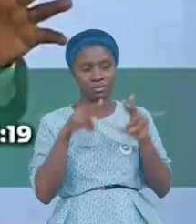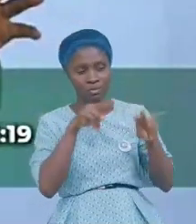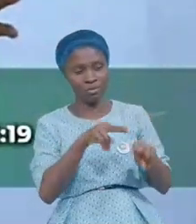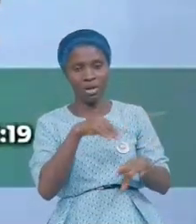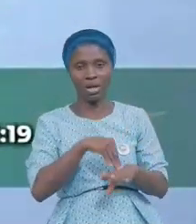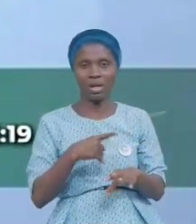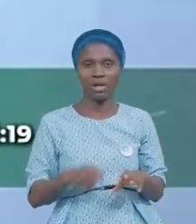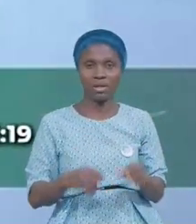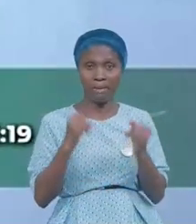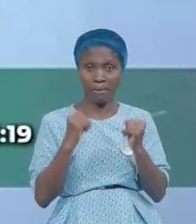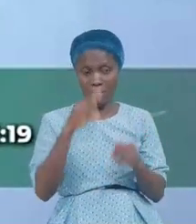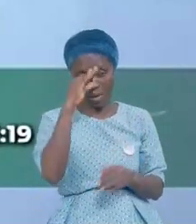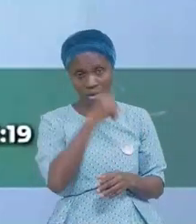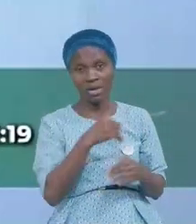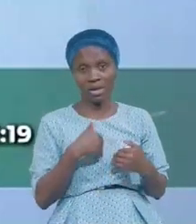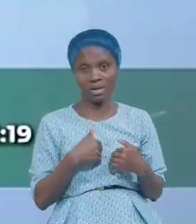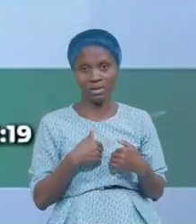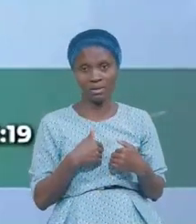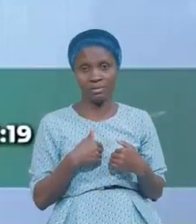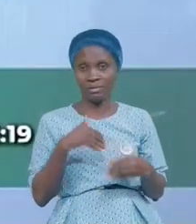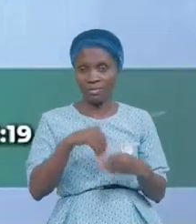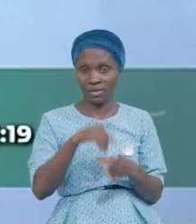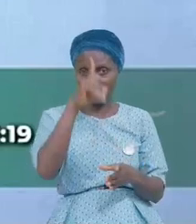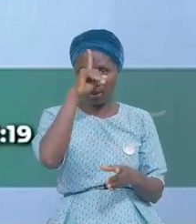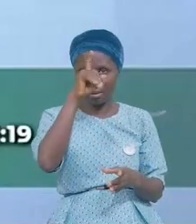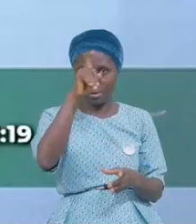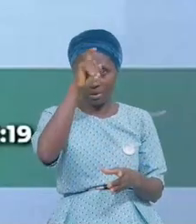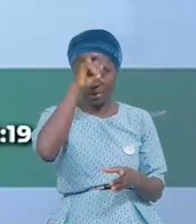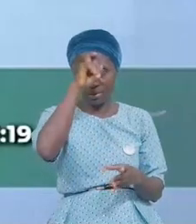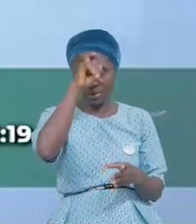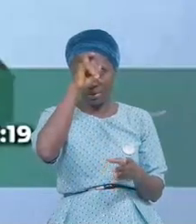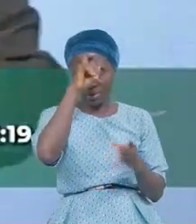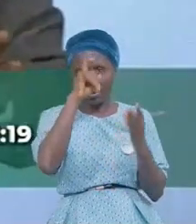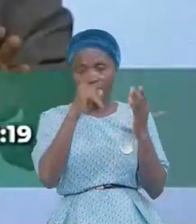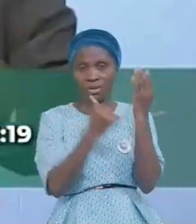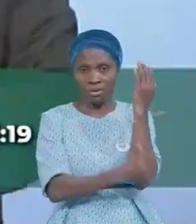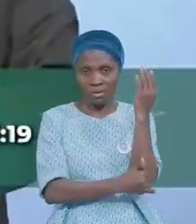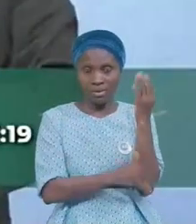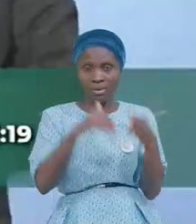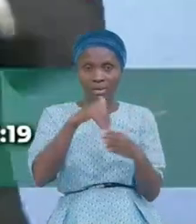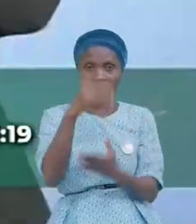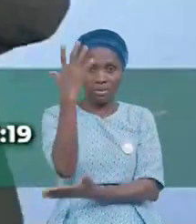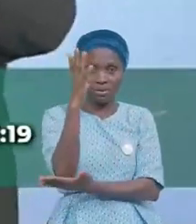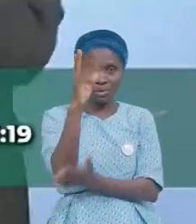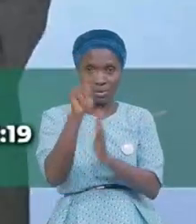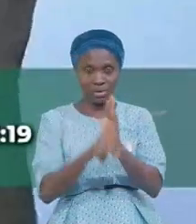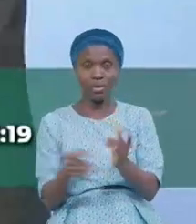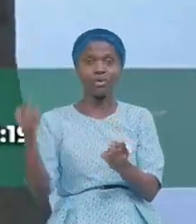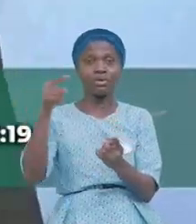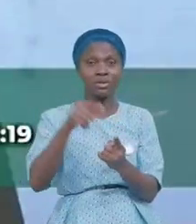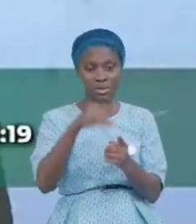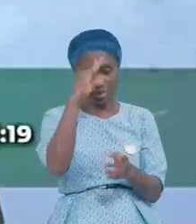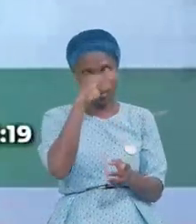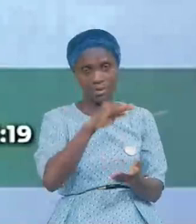Regardez la puissance qu'il avait en Égypte, dans le désert, jusqu'à ce qu'il ne parte.